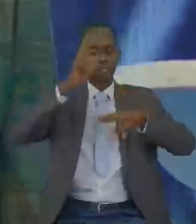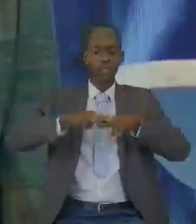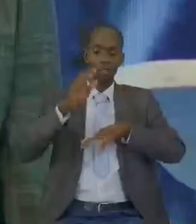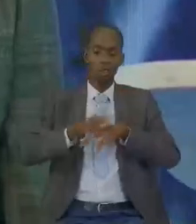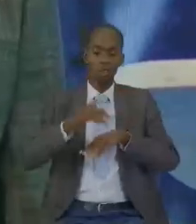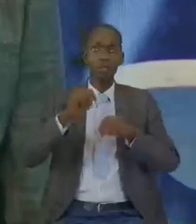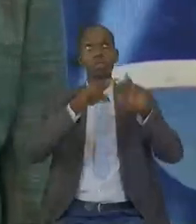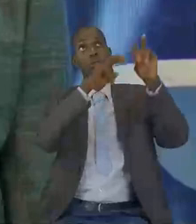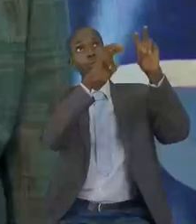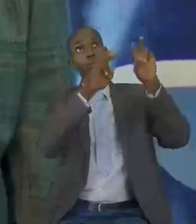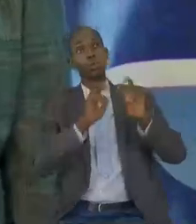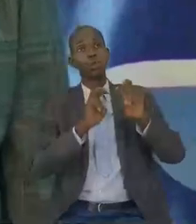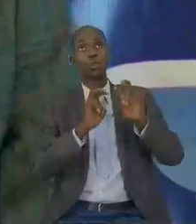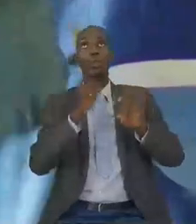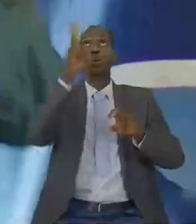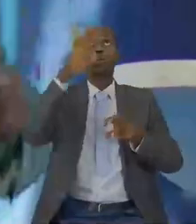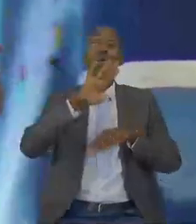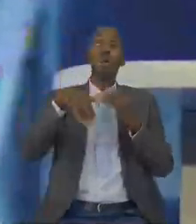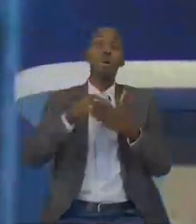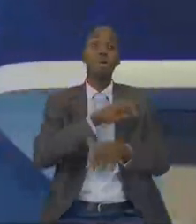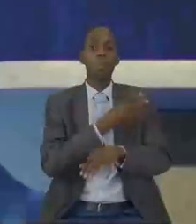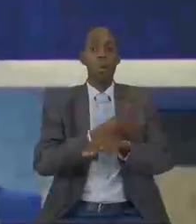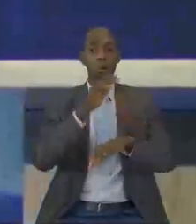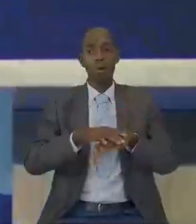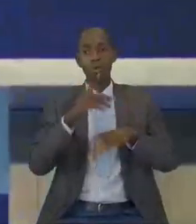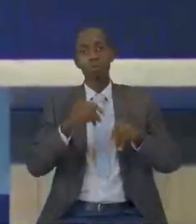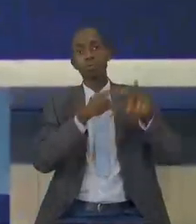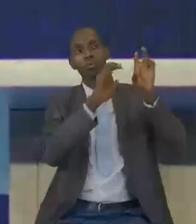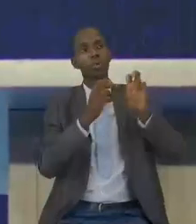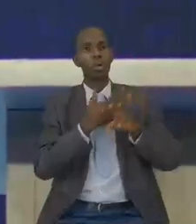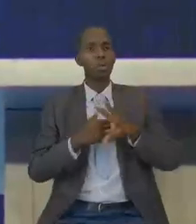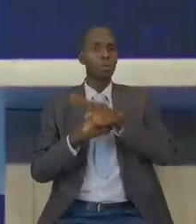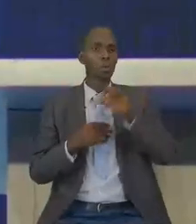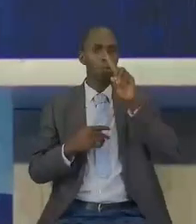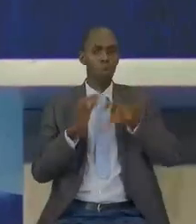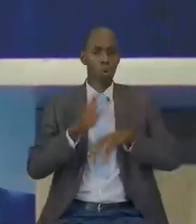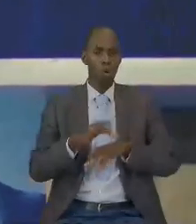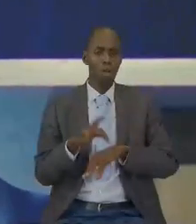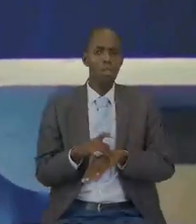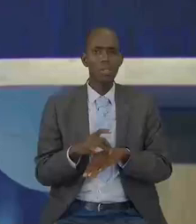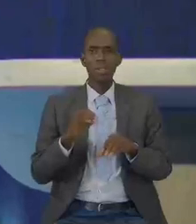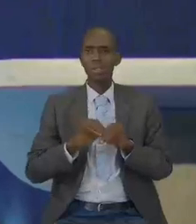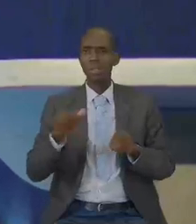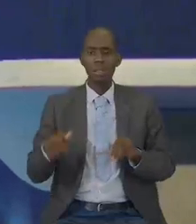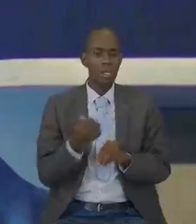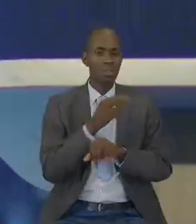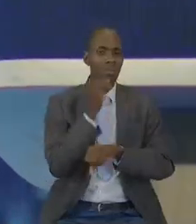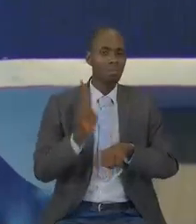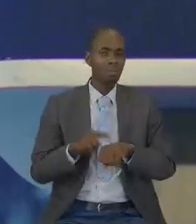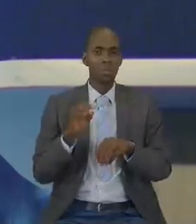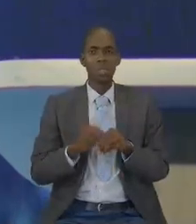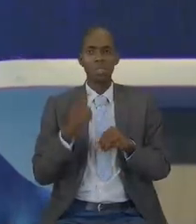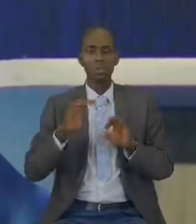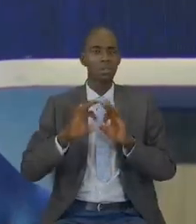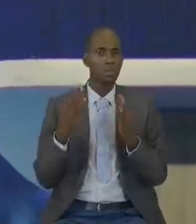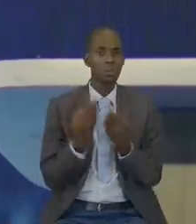Le Père assis sur le trône. Le Dieu Tout-Puissant sur le trône. Et nul, nulle personne sur la terre, dans aucune